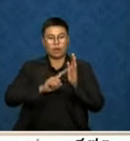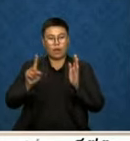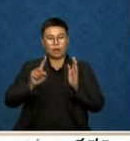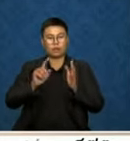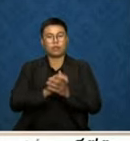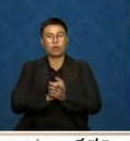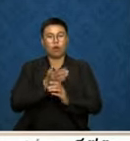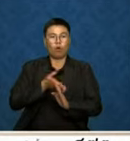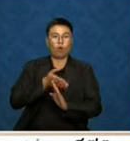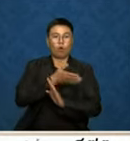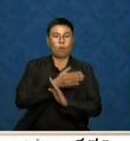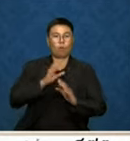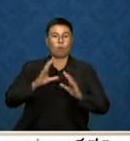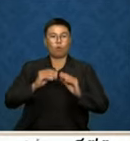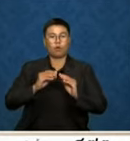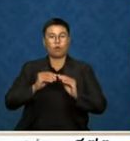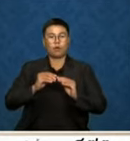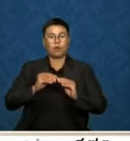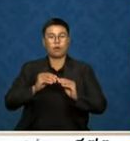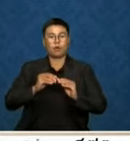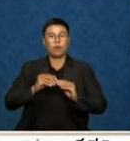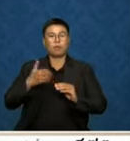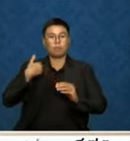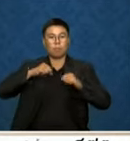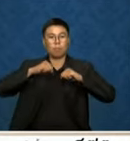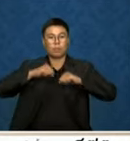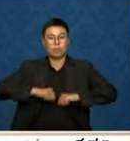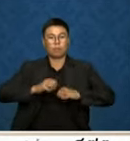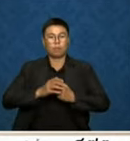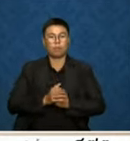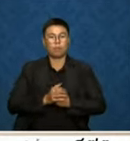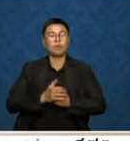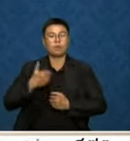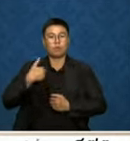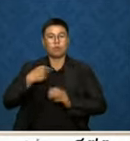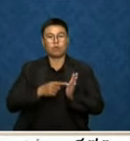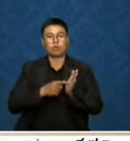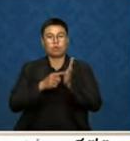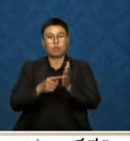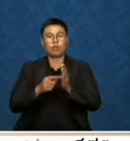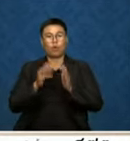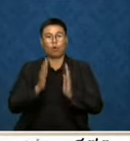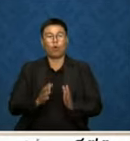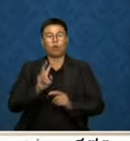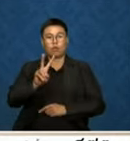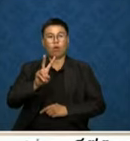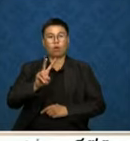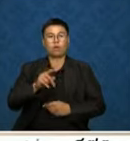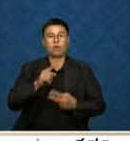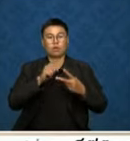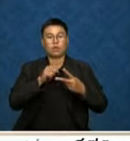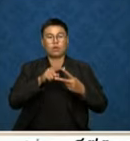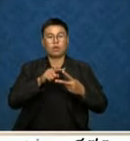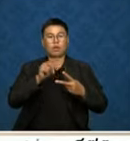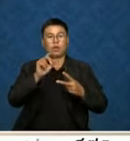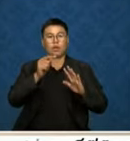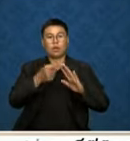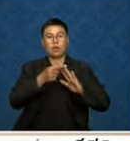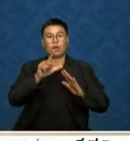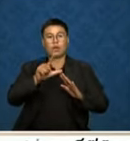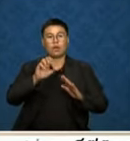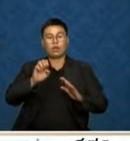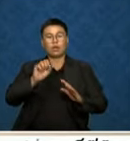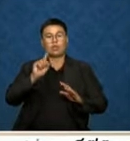ก่อนที่ที่ประชุมจะมีการลงมตินะครับมีผู้เสนอยติอยู่2ท่านคือท่านเลิศศักดิ์จะอภิปร